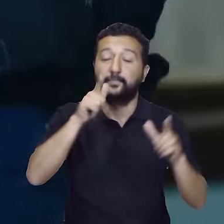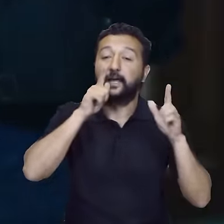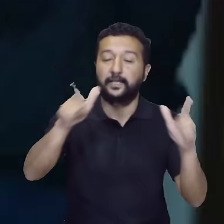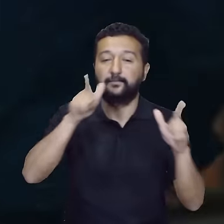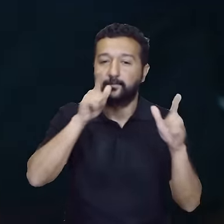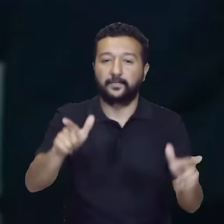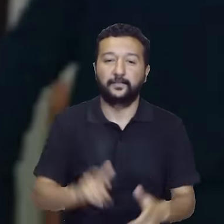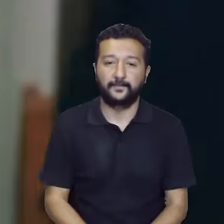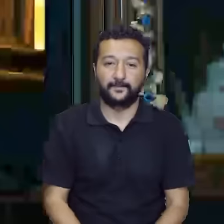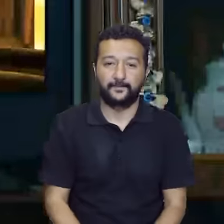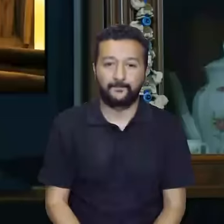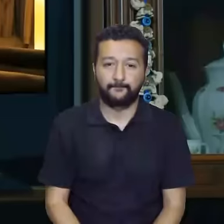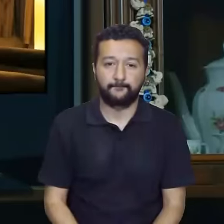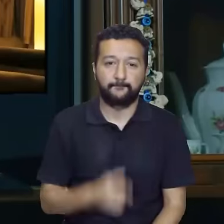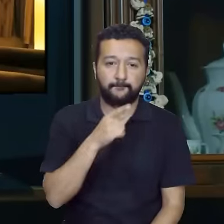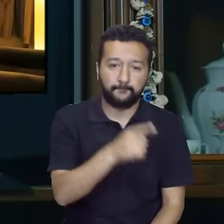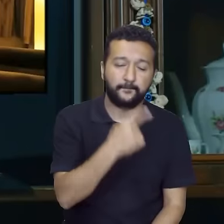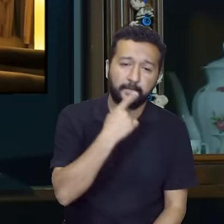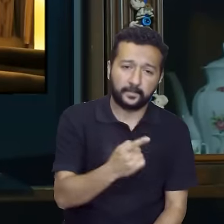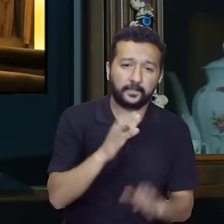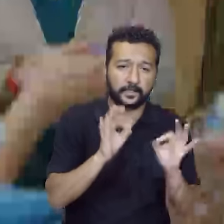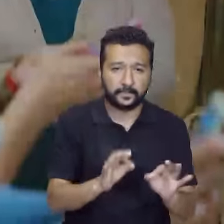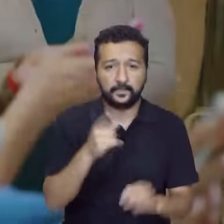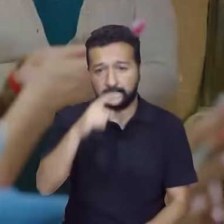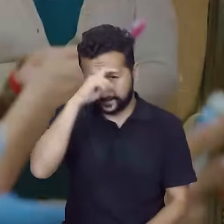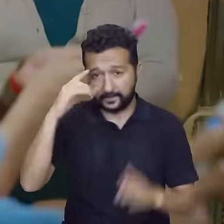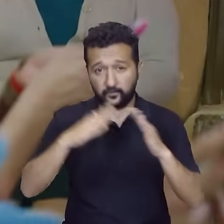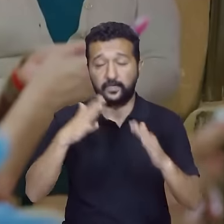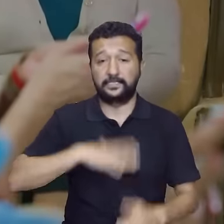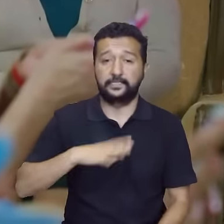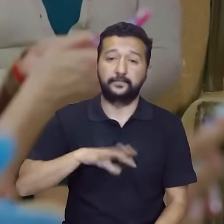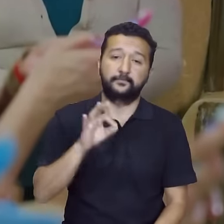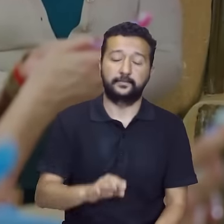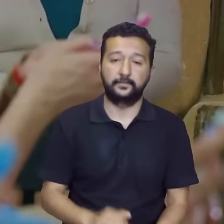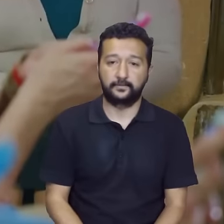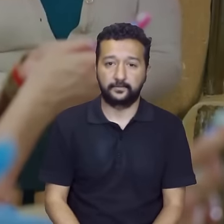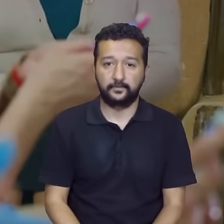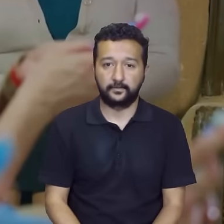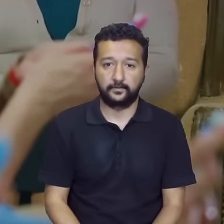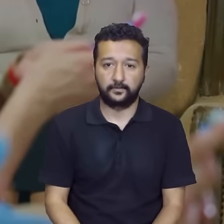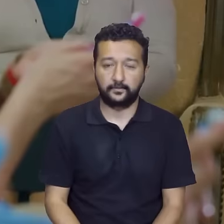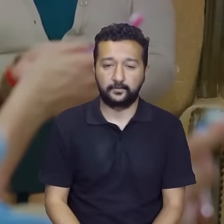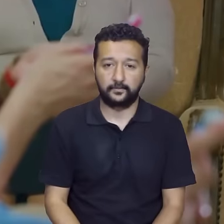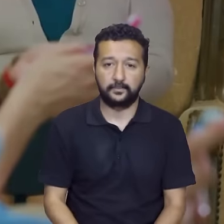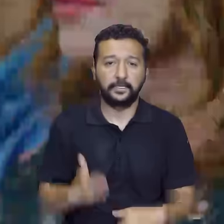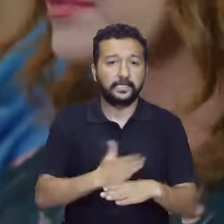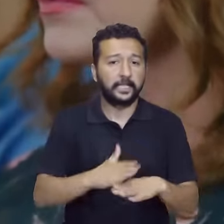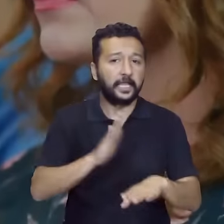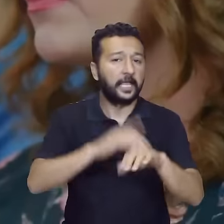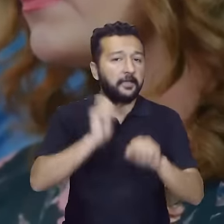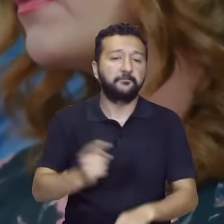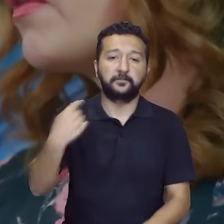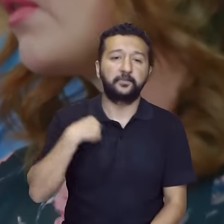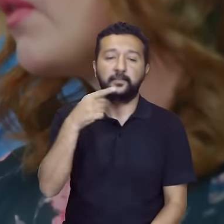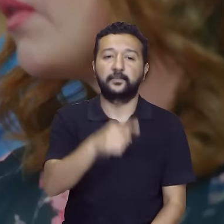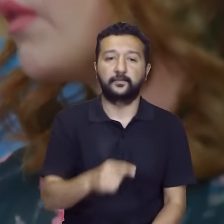attı. Benim istediğim sadece sıcak bir yuvaydı be. Adile'nin evi. Ayşen uğraştığı